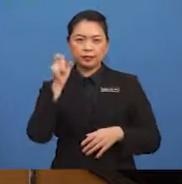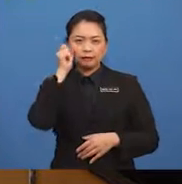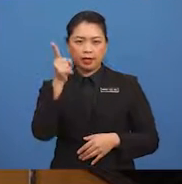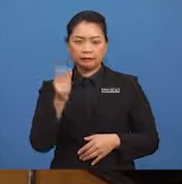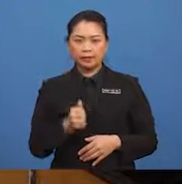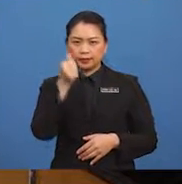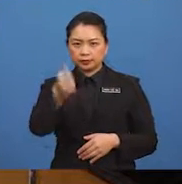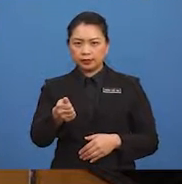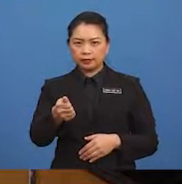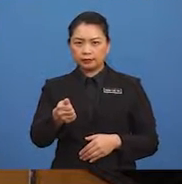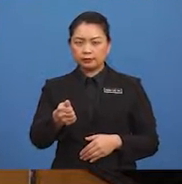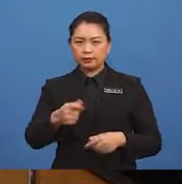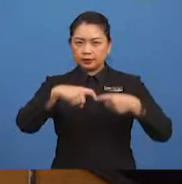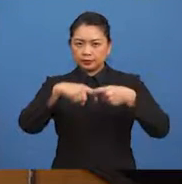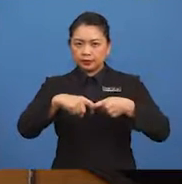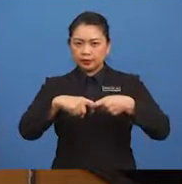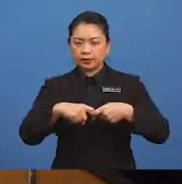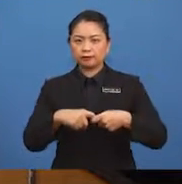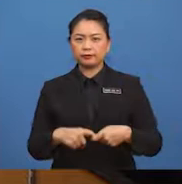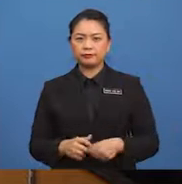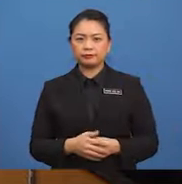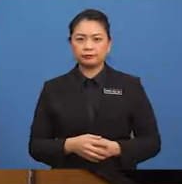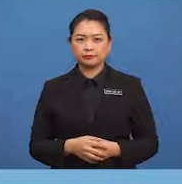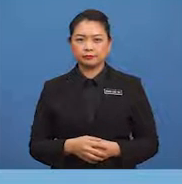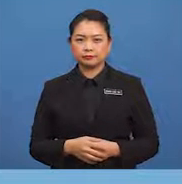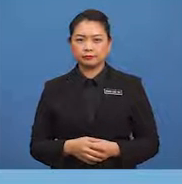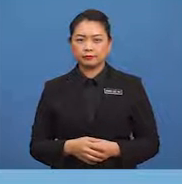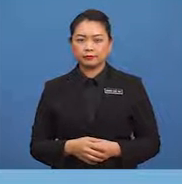anda berkaitan interfasa.